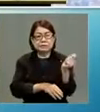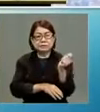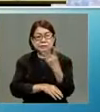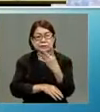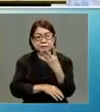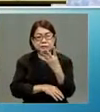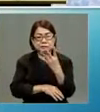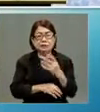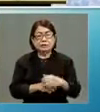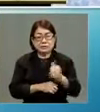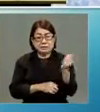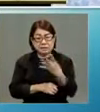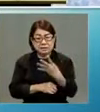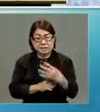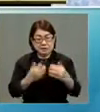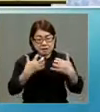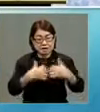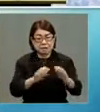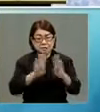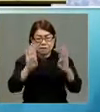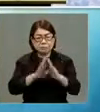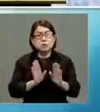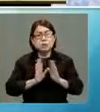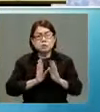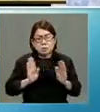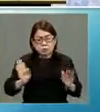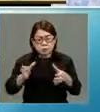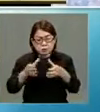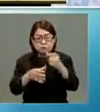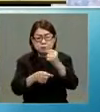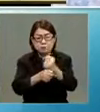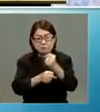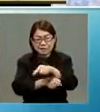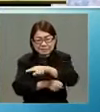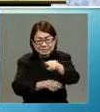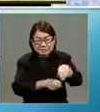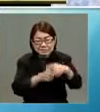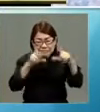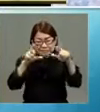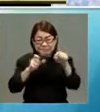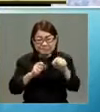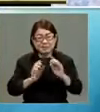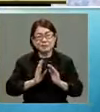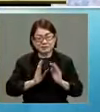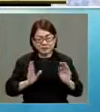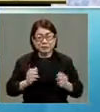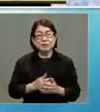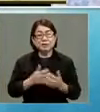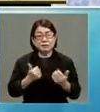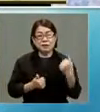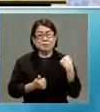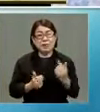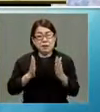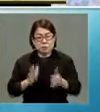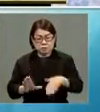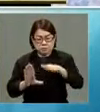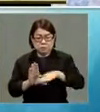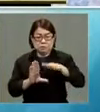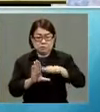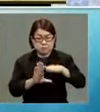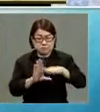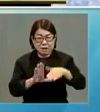ก็ขอขอบคุณทีมงานที่อยู่เบื้องหลังในหน้าที่นี้มาด้วยนะครับ ตอนนี้นะครับมีผู้ลงทะเบียนเข้าสู่ระบ